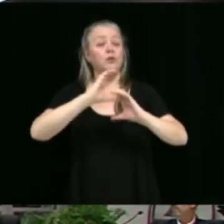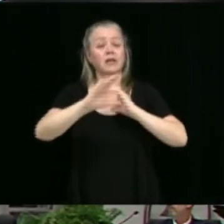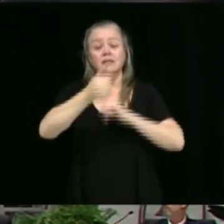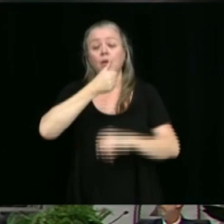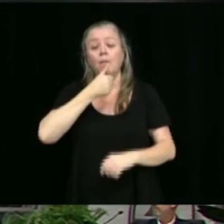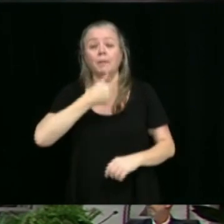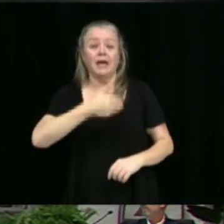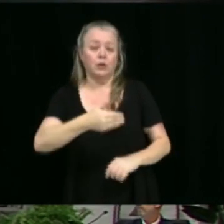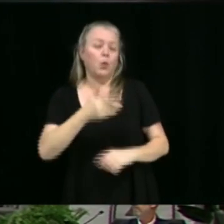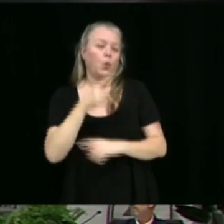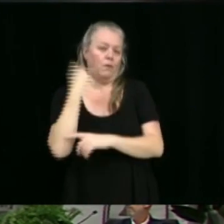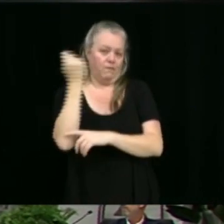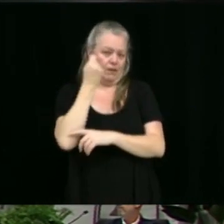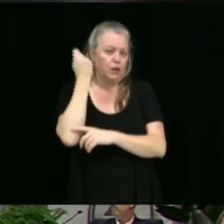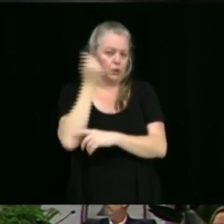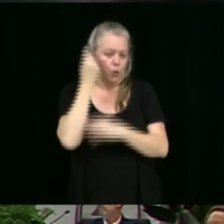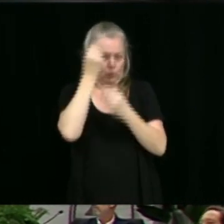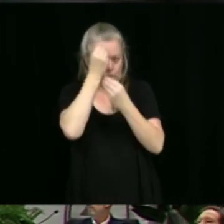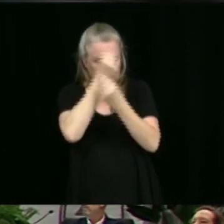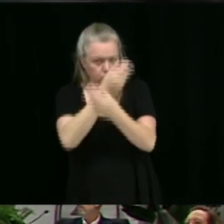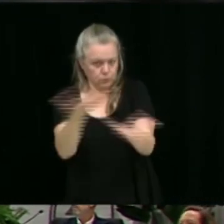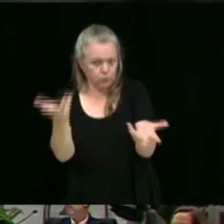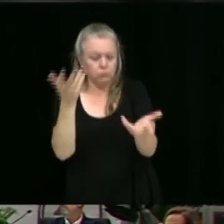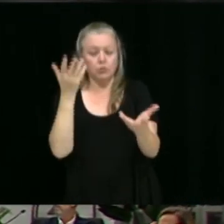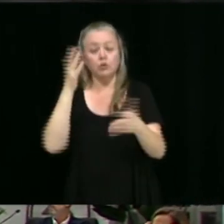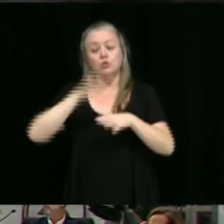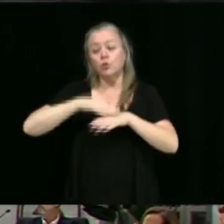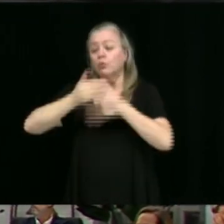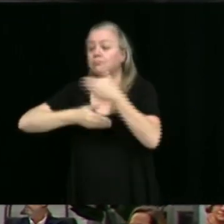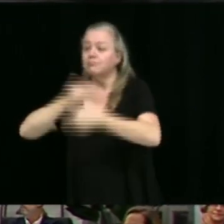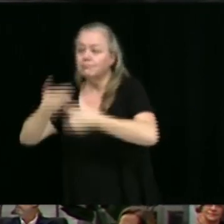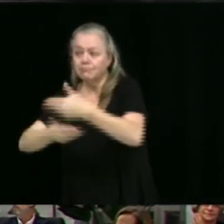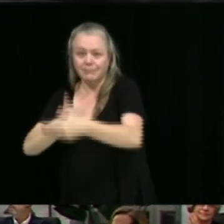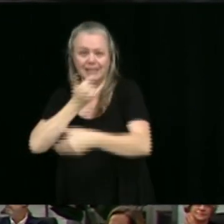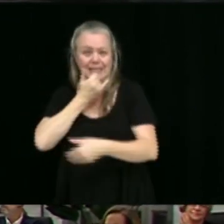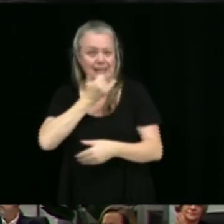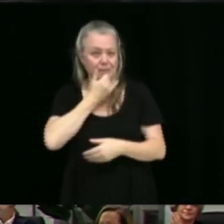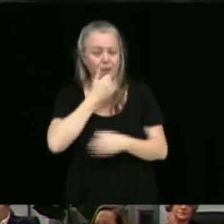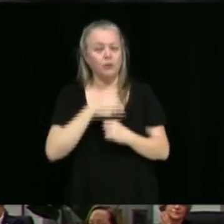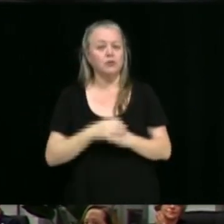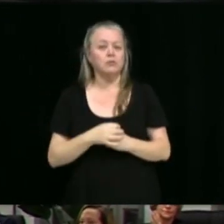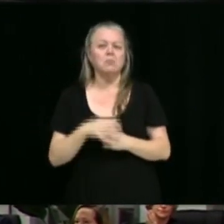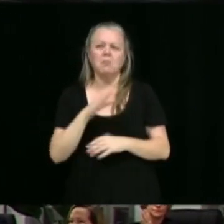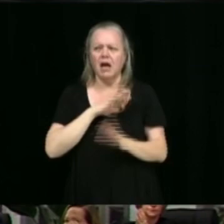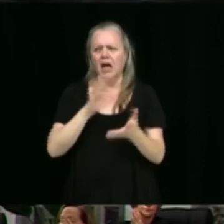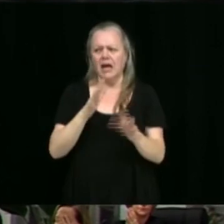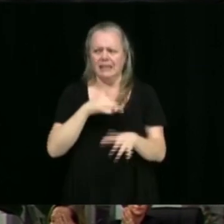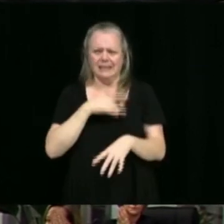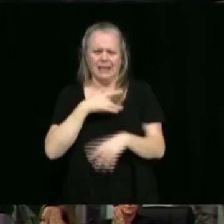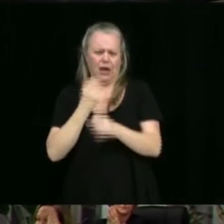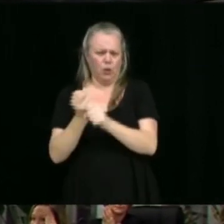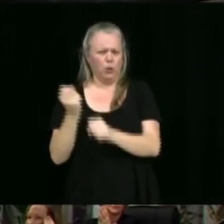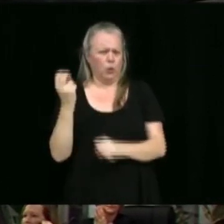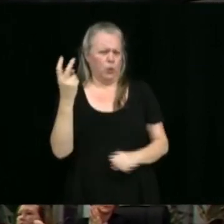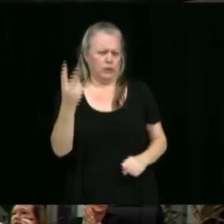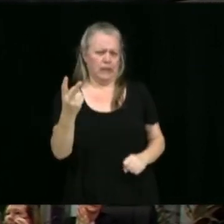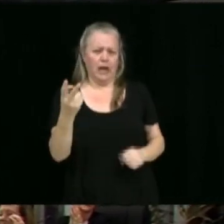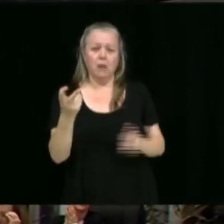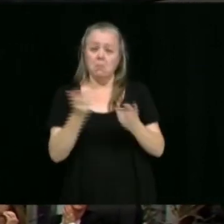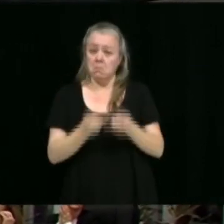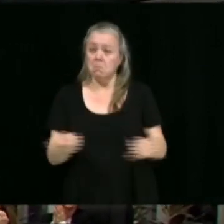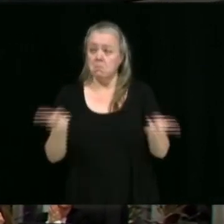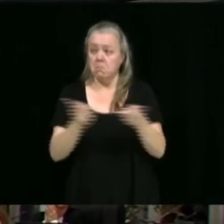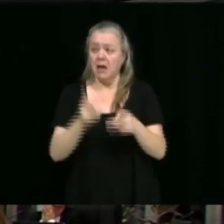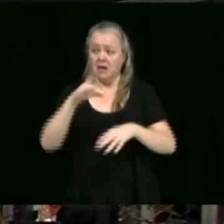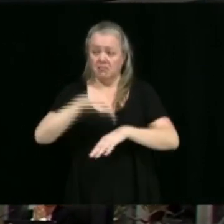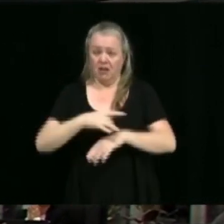en cours de processus pour bien vous informer des différentes étapes. Mais je pense que d'ici 2 ans, on va avoir un parc Terre des